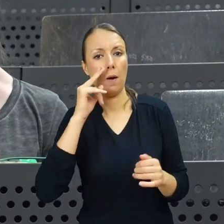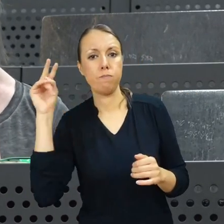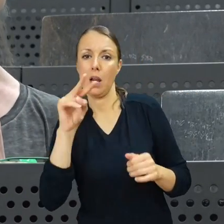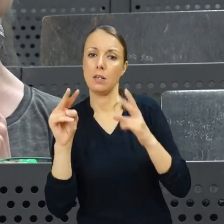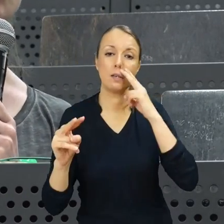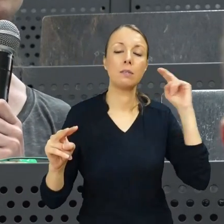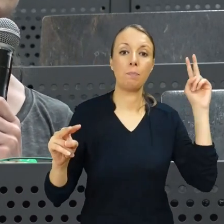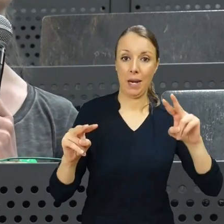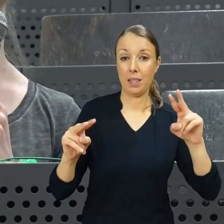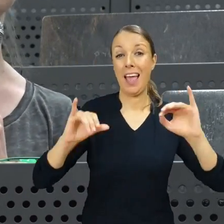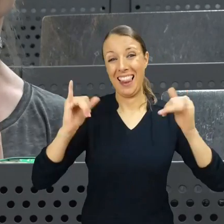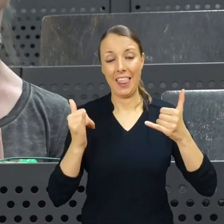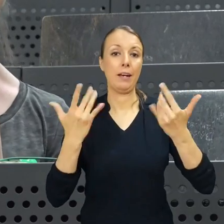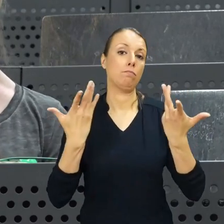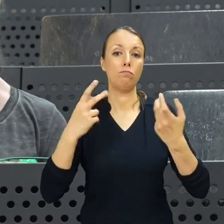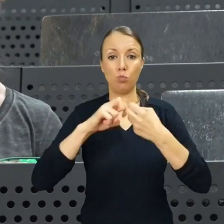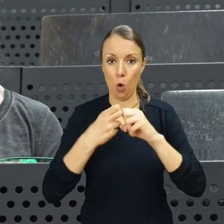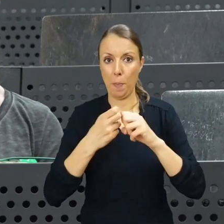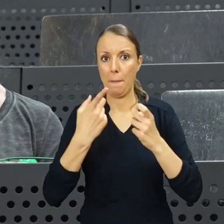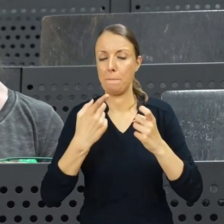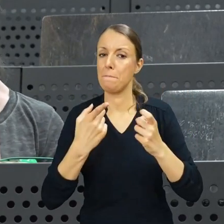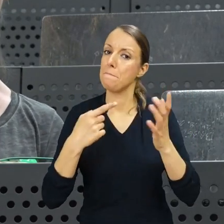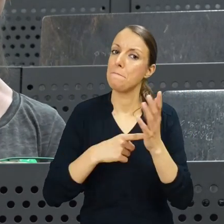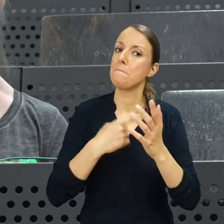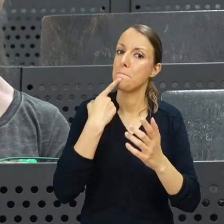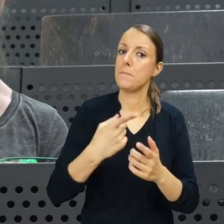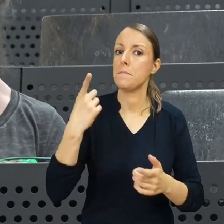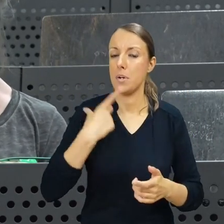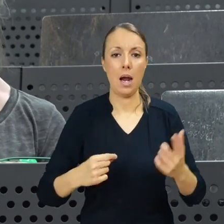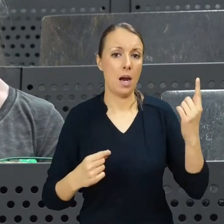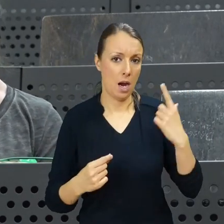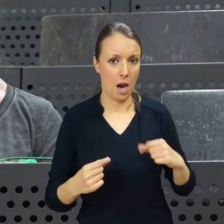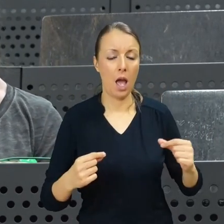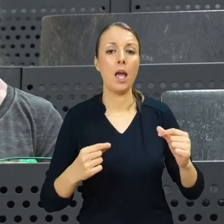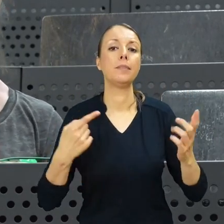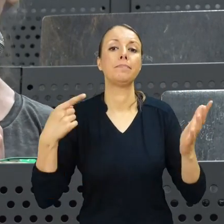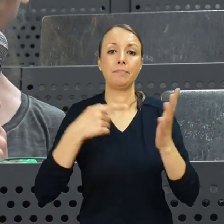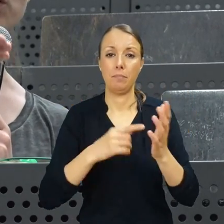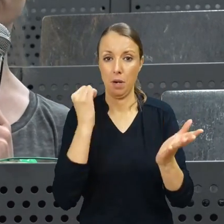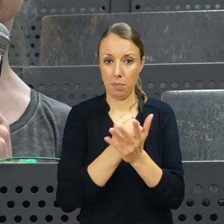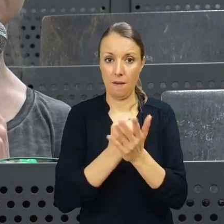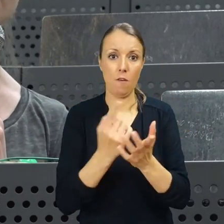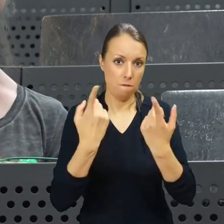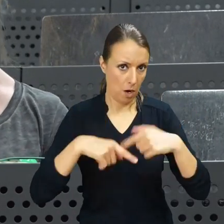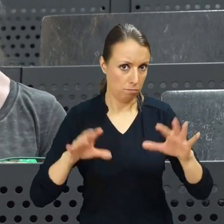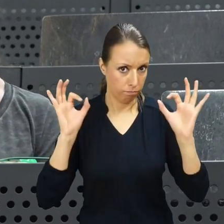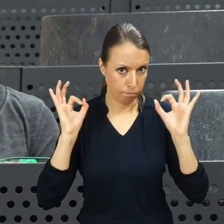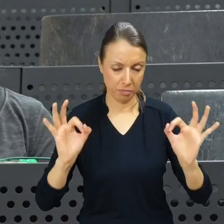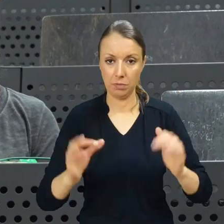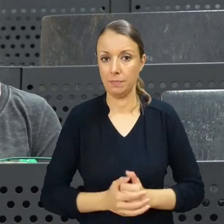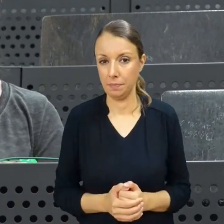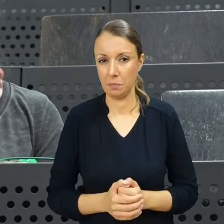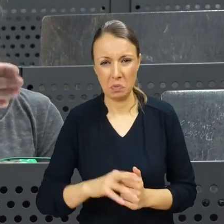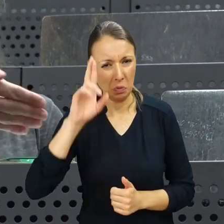problemy i zrobić, żeby to prawo było skutecznie realizowane. Bo ja rozumiem też, frustracja czasami jest